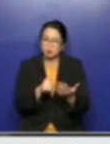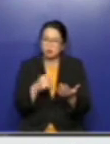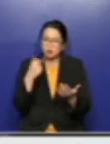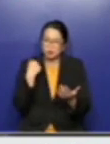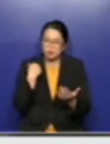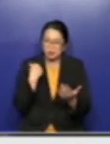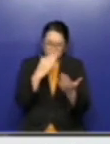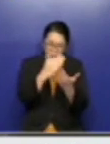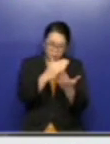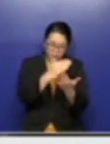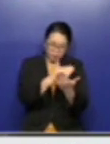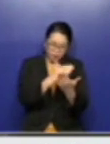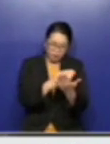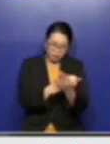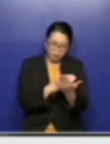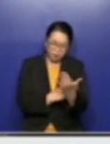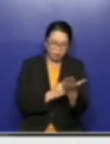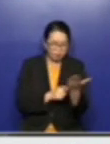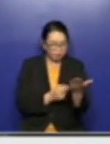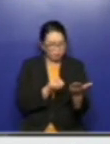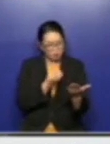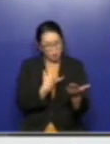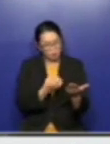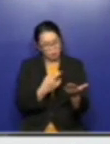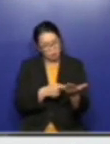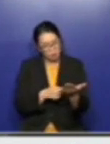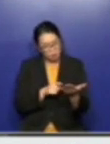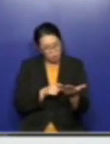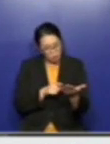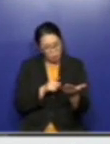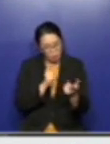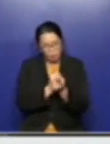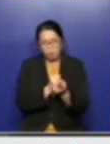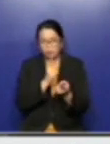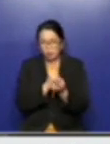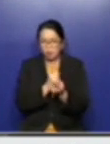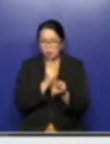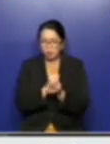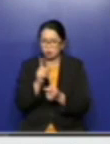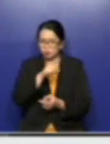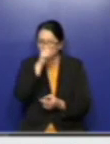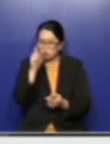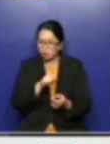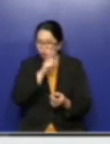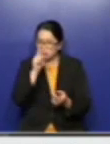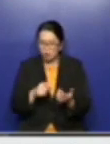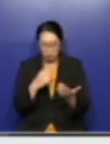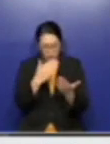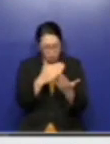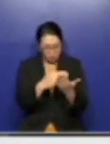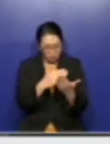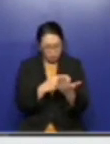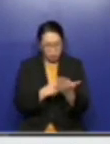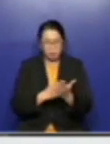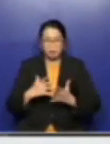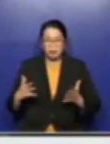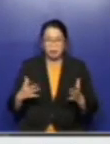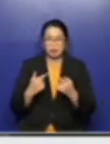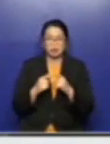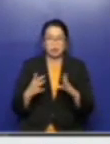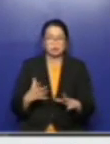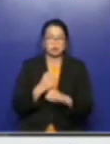ไปเรื่อยๆเนี่ยนะครับจะเห็นอะไรที่อยู่ในนี้เยอะแยะมากมายครับแต่สุดท้ายแล้วประเด็นที่ท่านกำลังจะบอกต่อสังคมนี้ก็คือว่